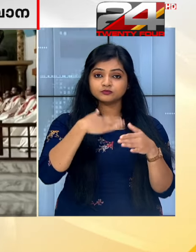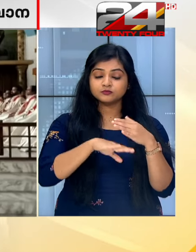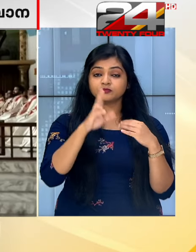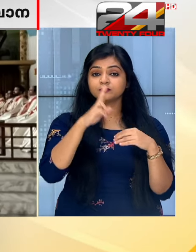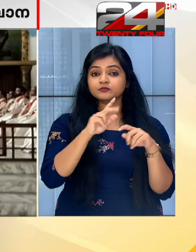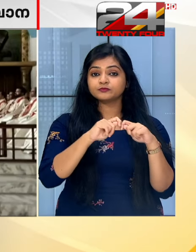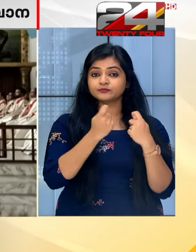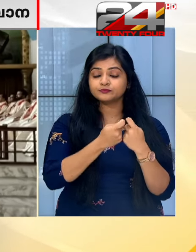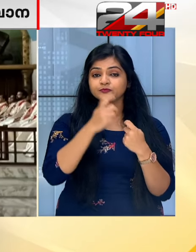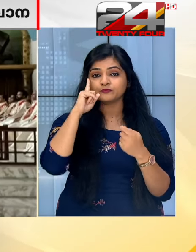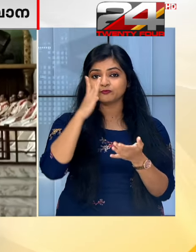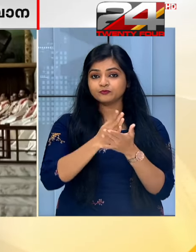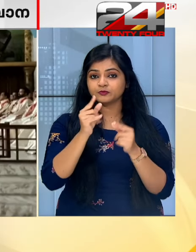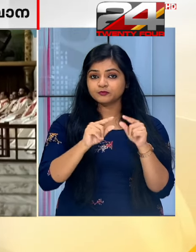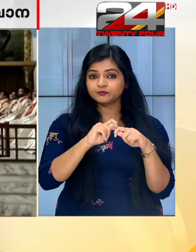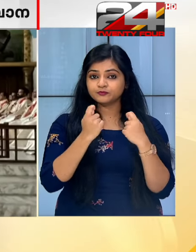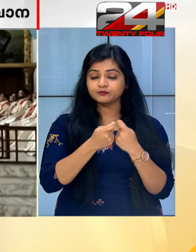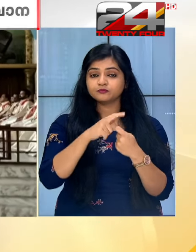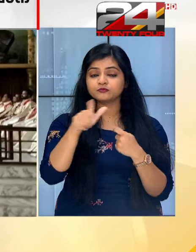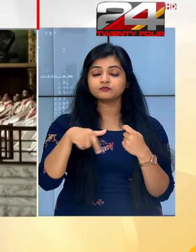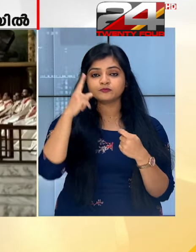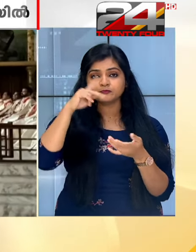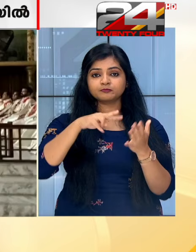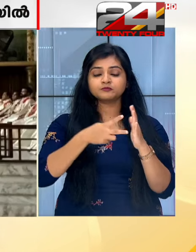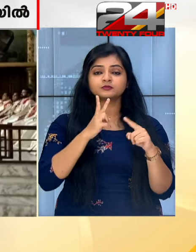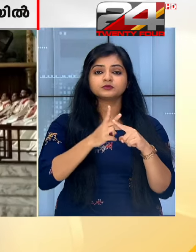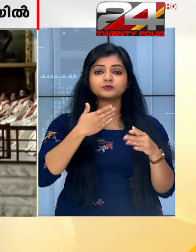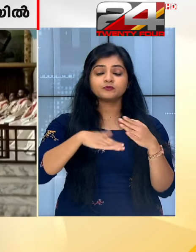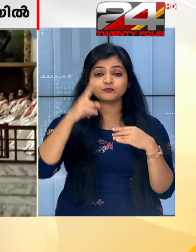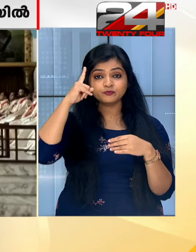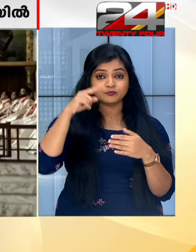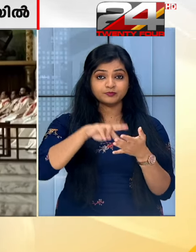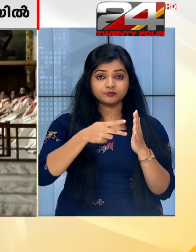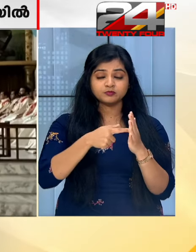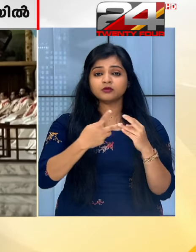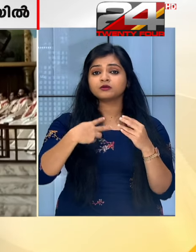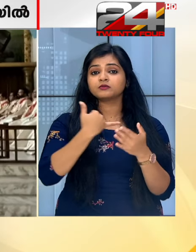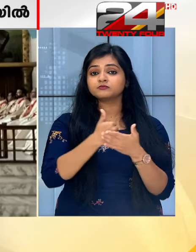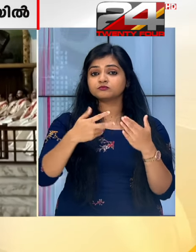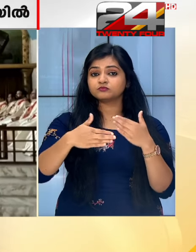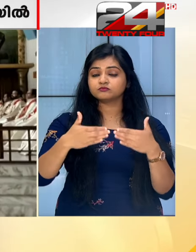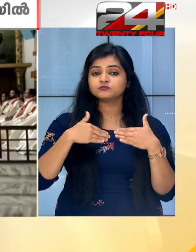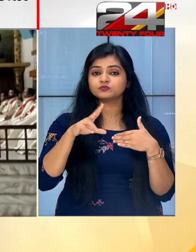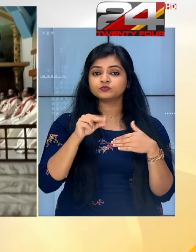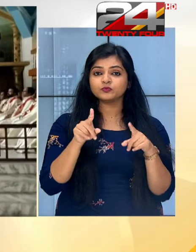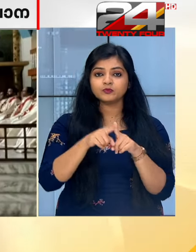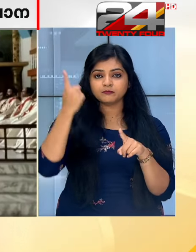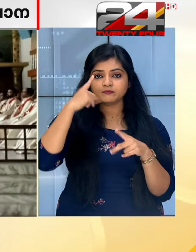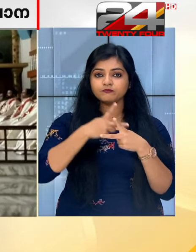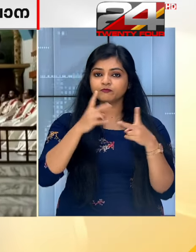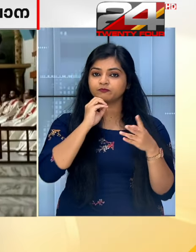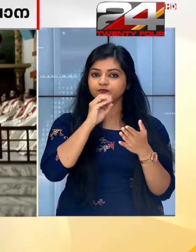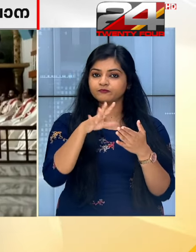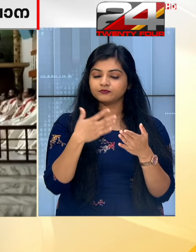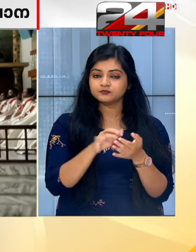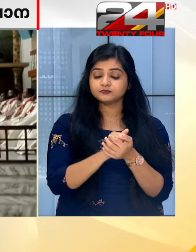വൈദികരും വിശ്വാസികളും ഒക്കെ തന്നെ ഉള്ളത്. ആ നിലപാടിൽ നിന്ന് മാറ്റമില്ല എന്നുള്ള കാര്യം അവർ നേരത്തെ തന്നെ പ്രഖ്യാപിക്കുകയും ചെയ്തിരുന്നു. ഇതുമായി ബന്ധപ്പെട്ടുള്ള സിറോ മലബാർ